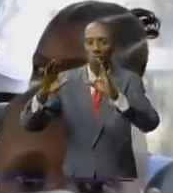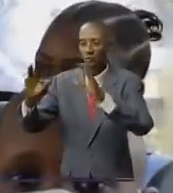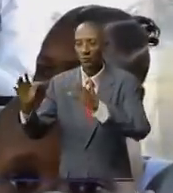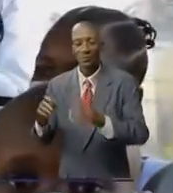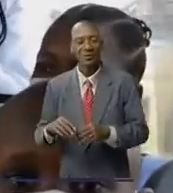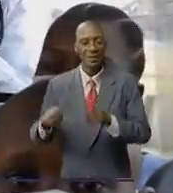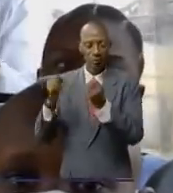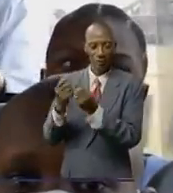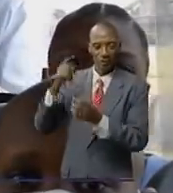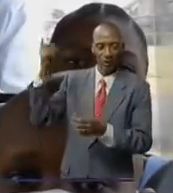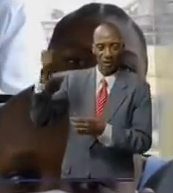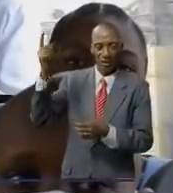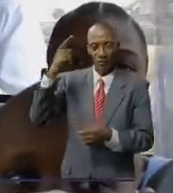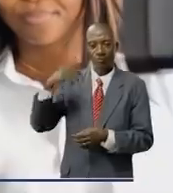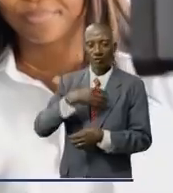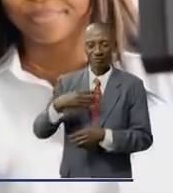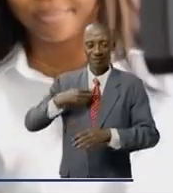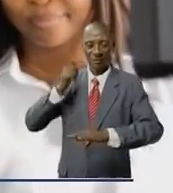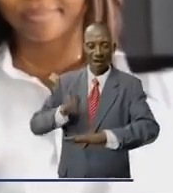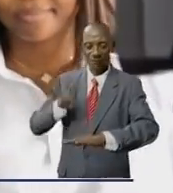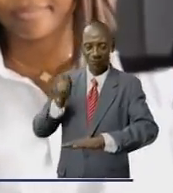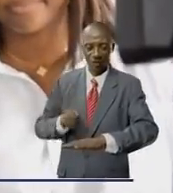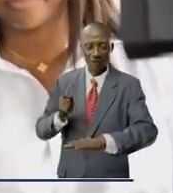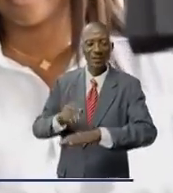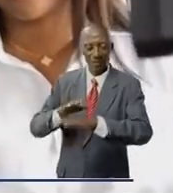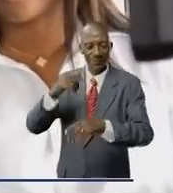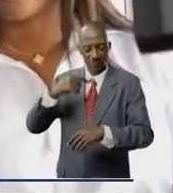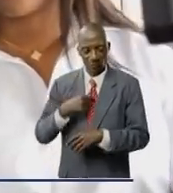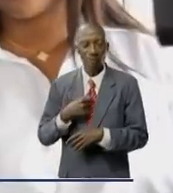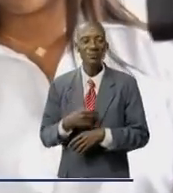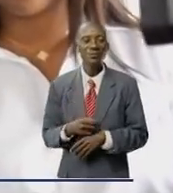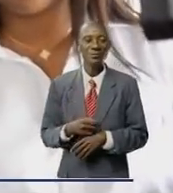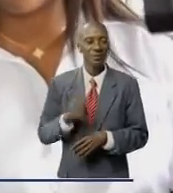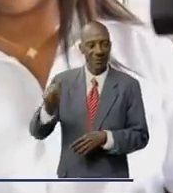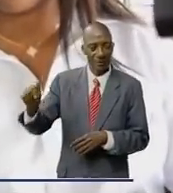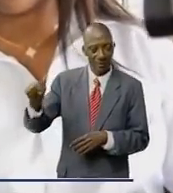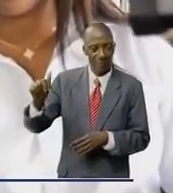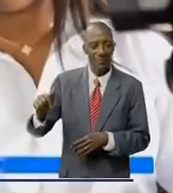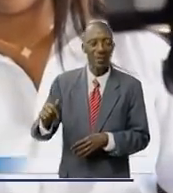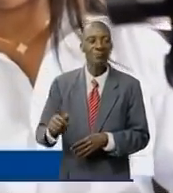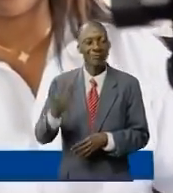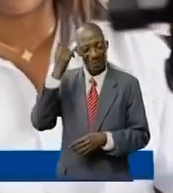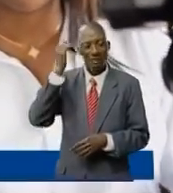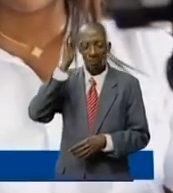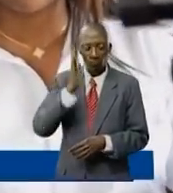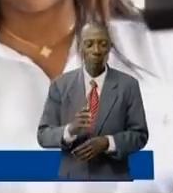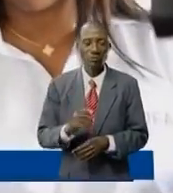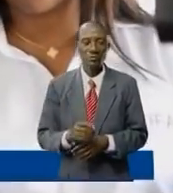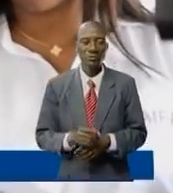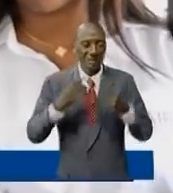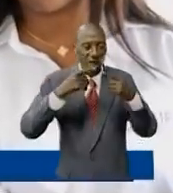l'Association internationale des femmes avocates, qui a pris une initiative très louable de sensibiliser les